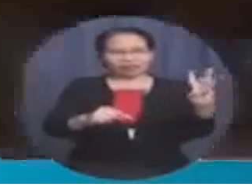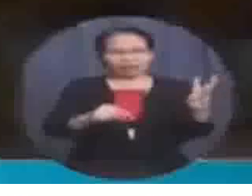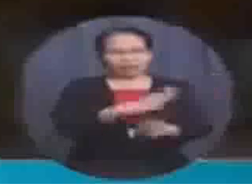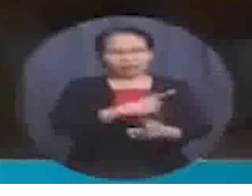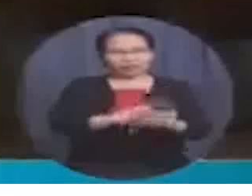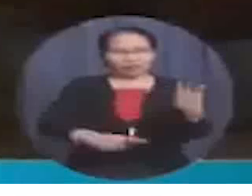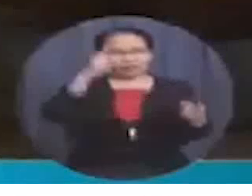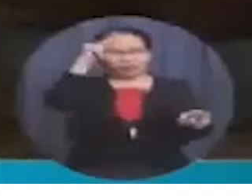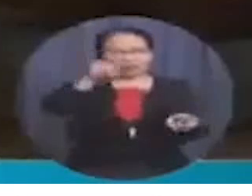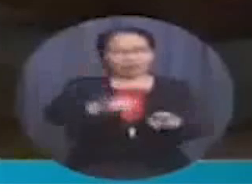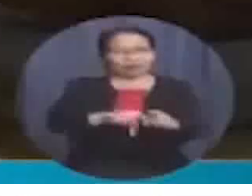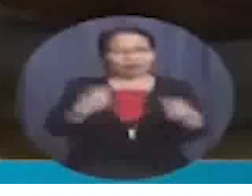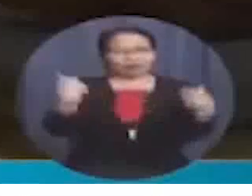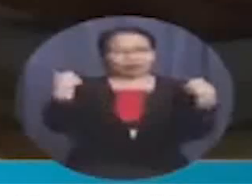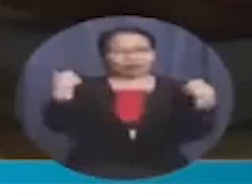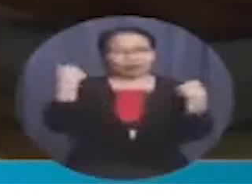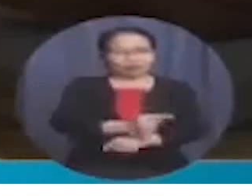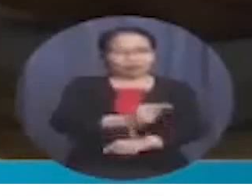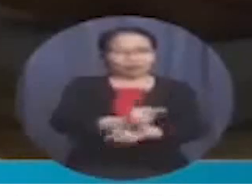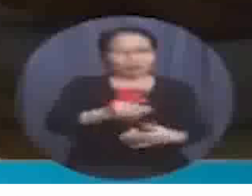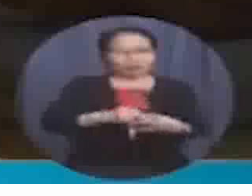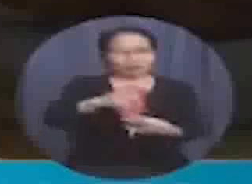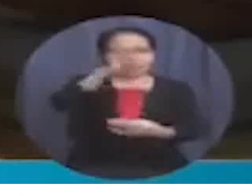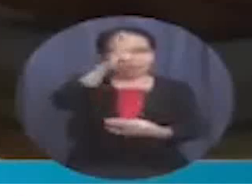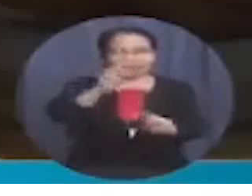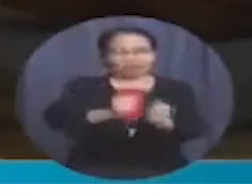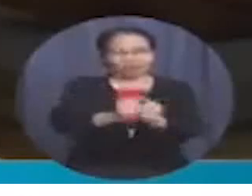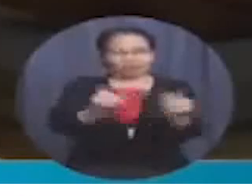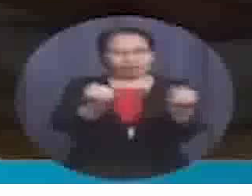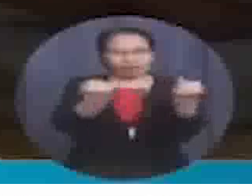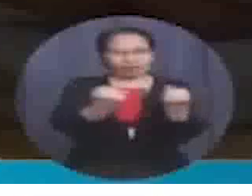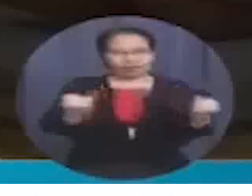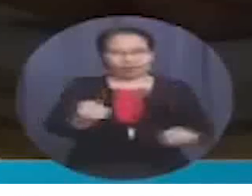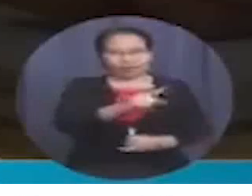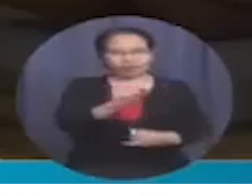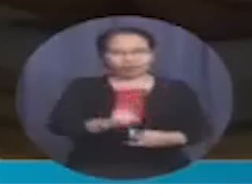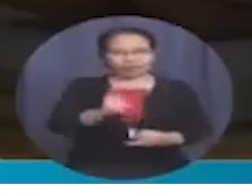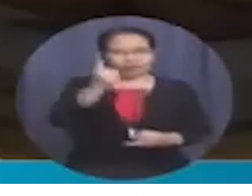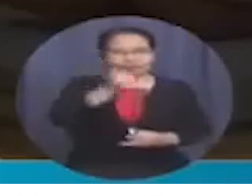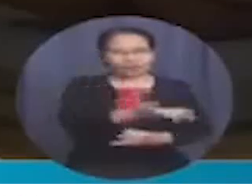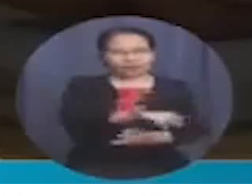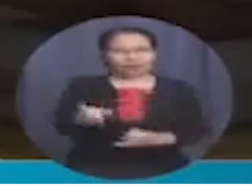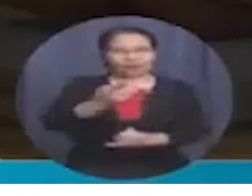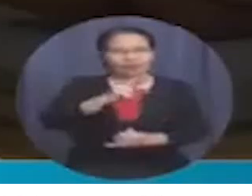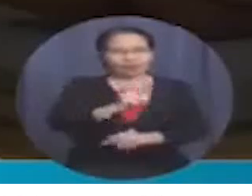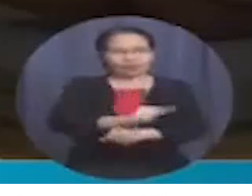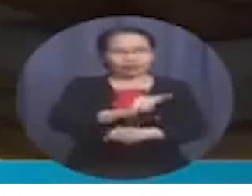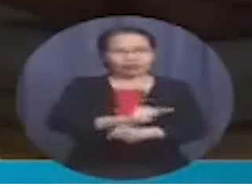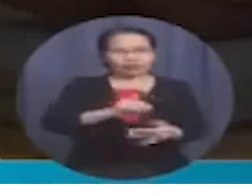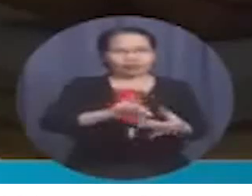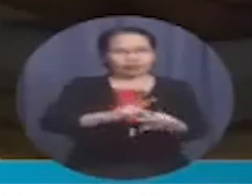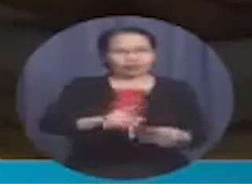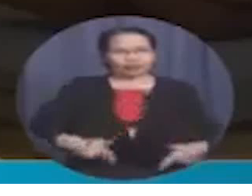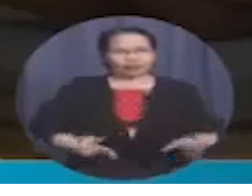At anong pakikipagkaisa mayroon ang templo ng Diyos sa mga Diyos-Diyusan? Sapagkat